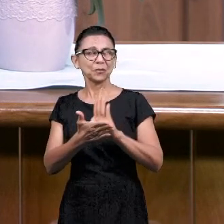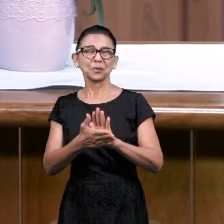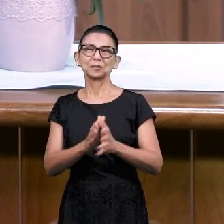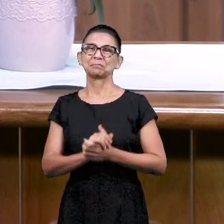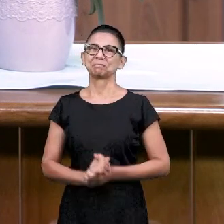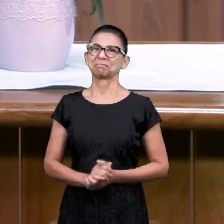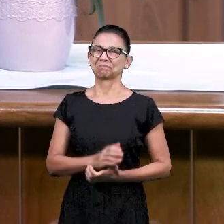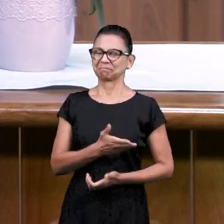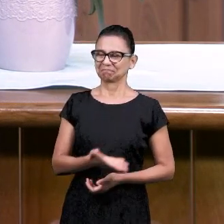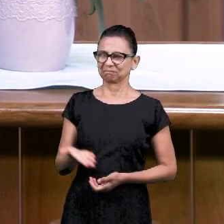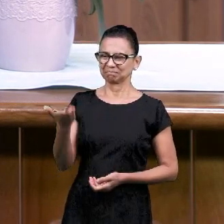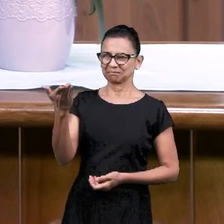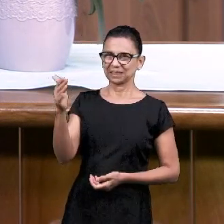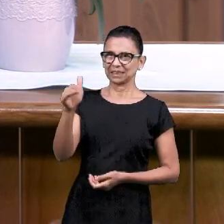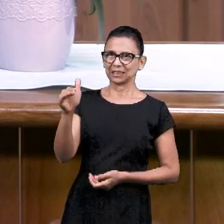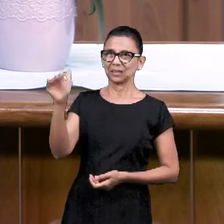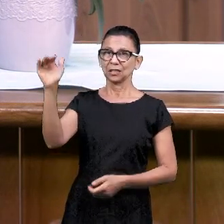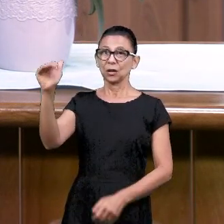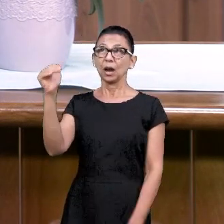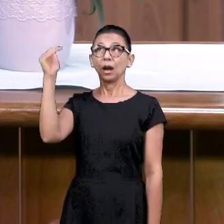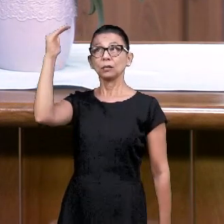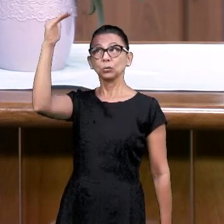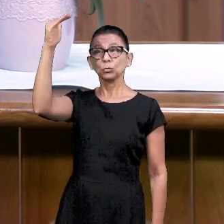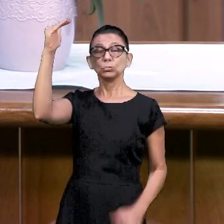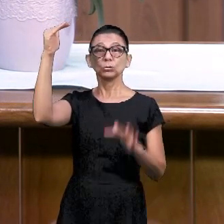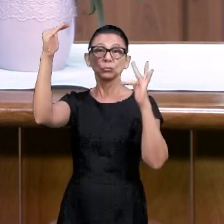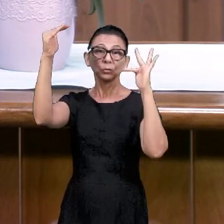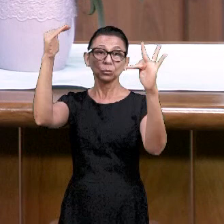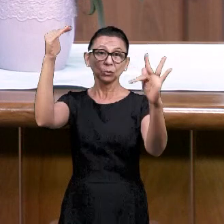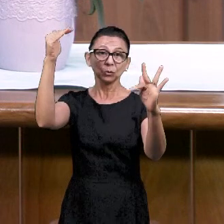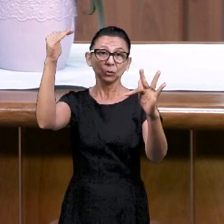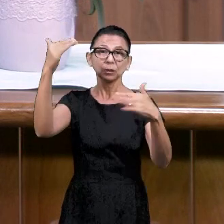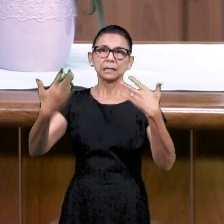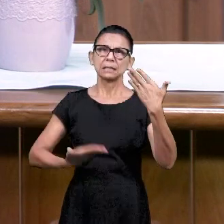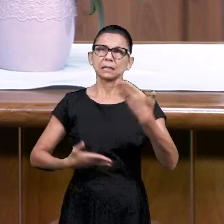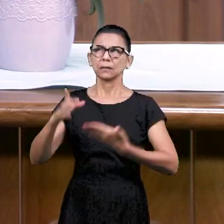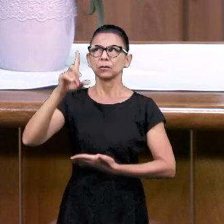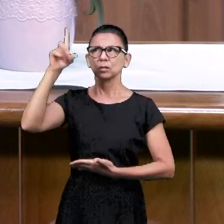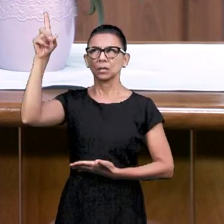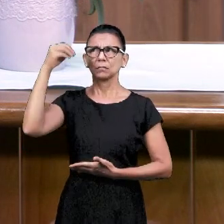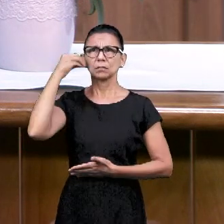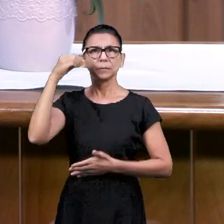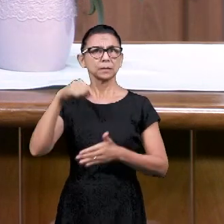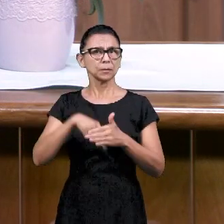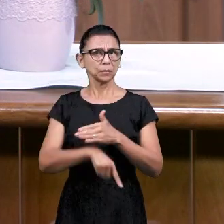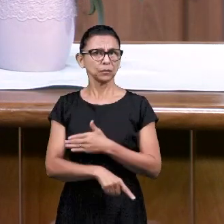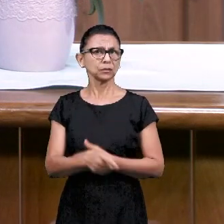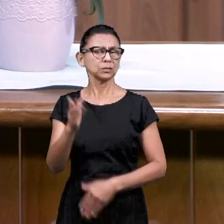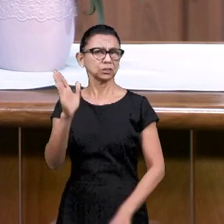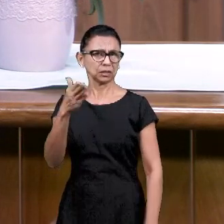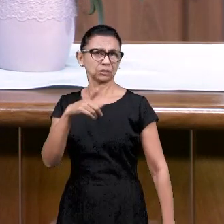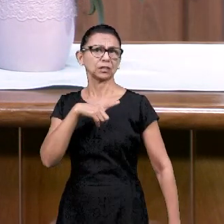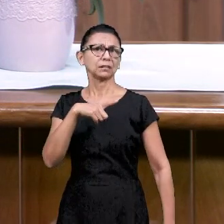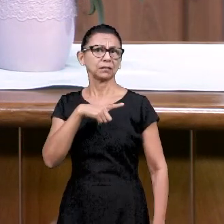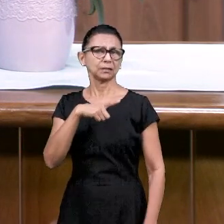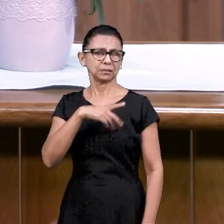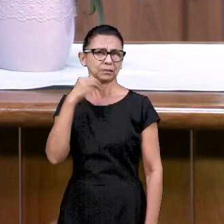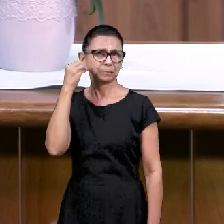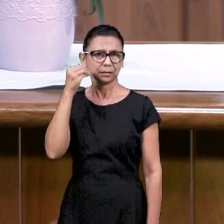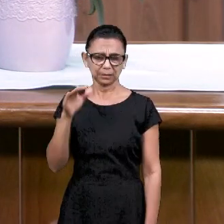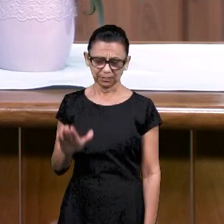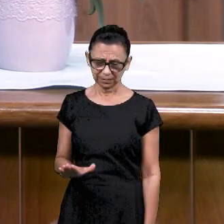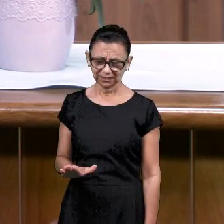Certainement, ces enfants vont devenir des adultes, des serviteurs de Dieu avec une expérience profonde avec le Seigneur. Elles ont déjà